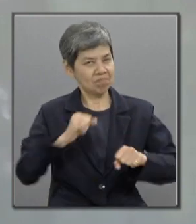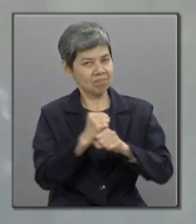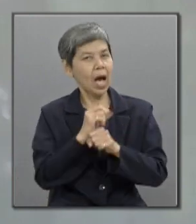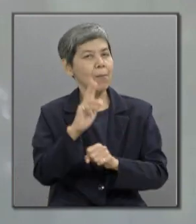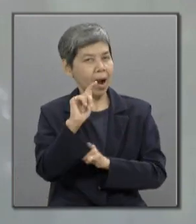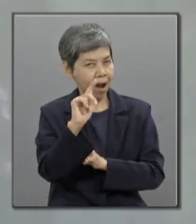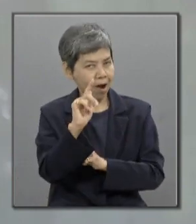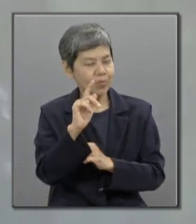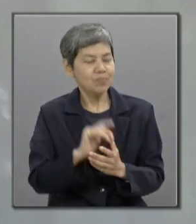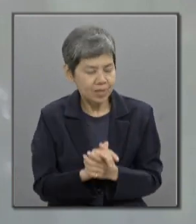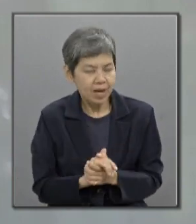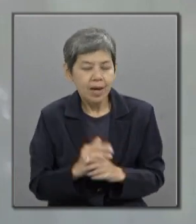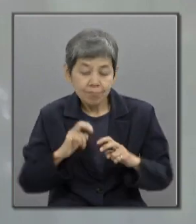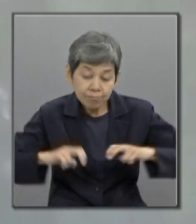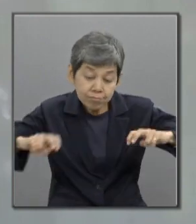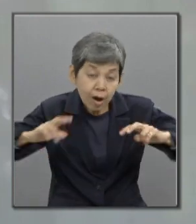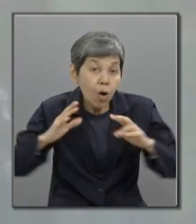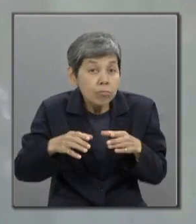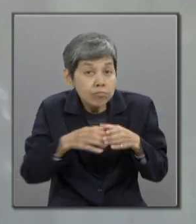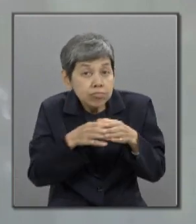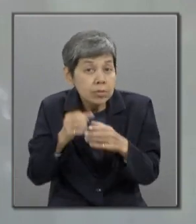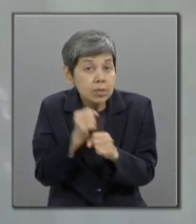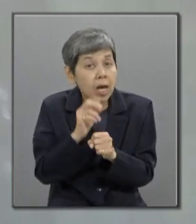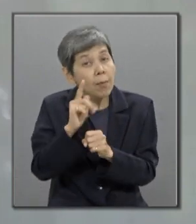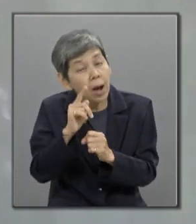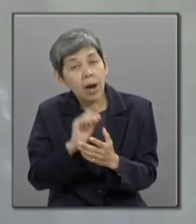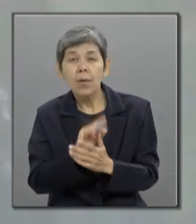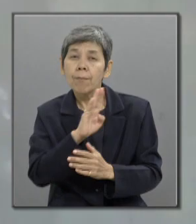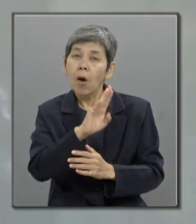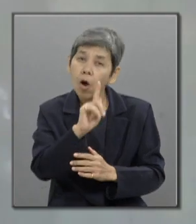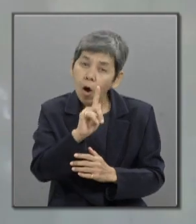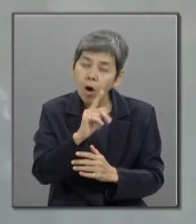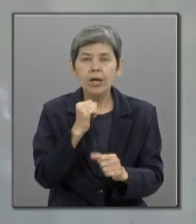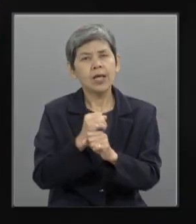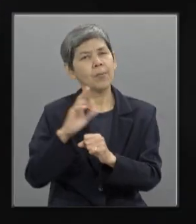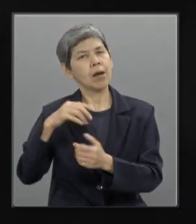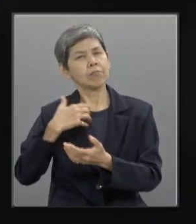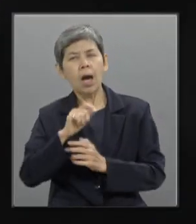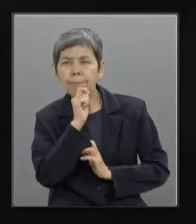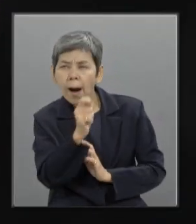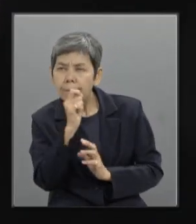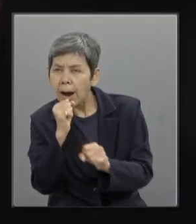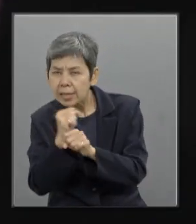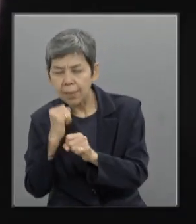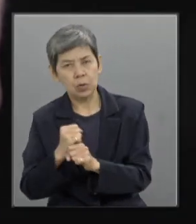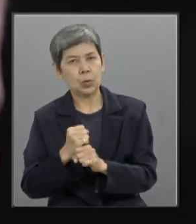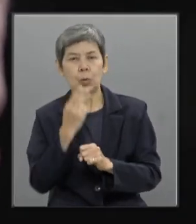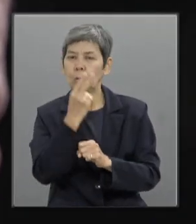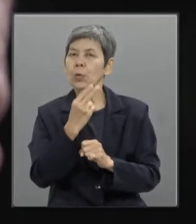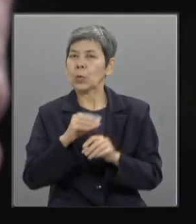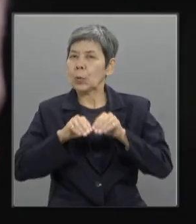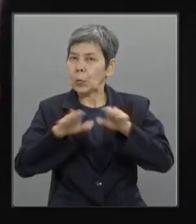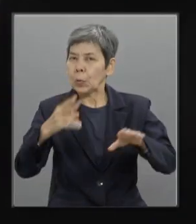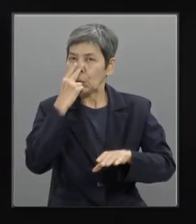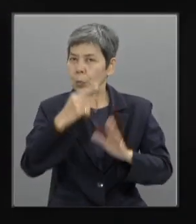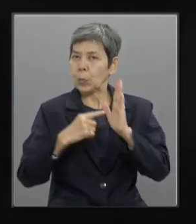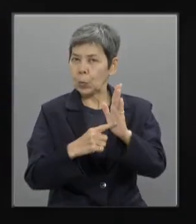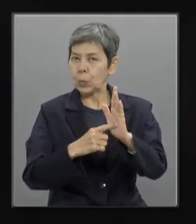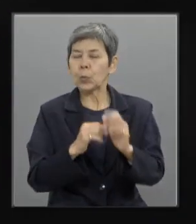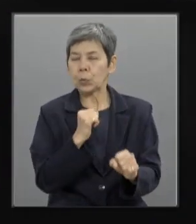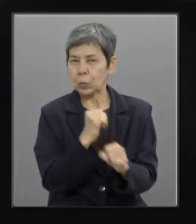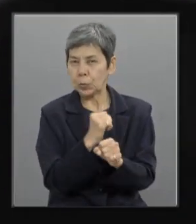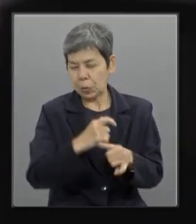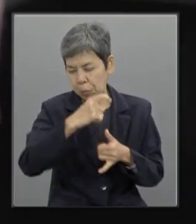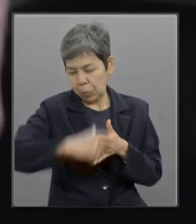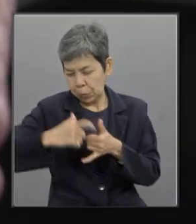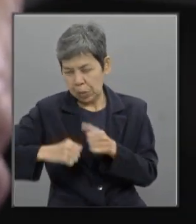ข่าวแล้วก็คนที่มาคุยก็เป็นทีมงานไม่ว่าจะเป็นบก.หรือผู้สื่อข่าวมันเป็นงานสื่อสาธารณะที่สะท้อนให้เห็นว่าศักย